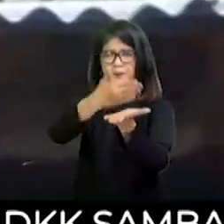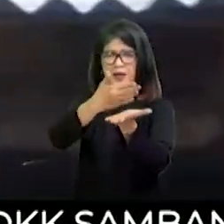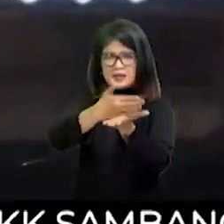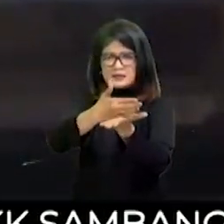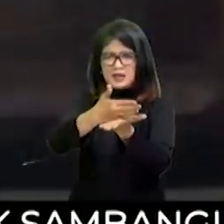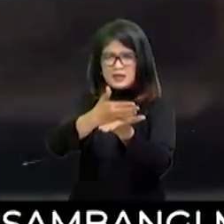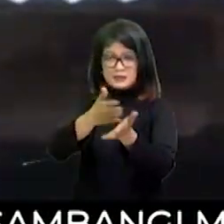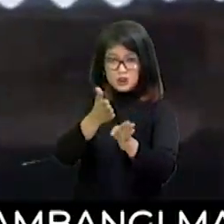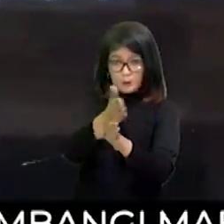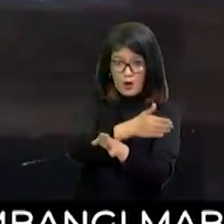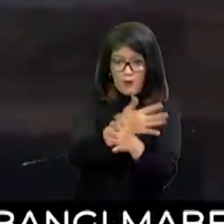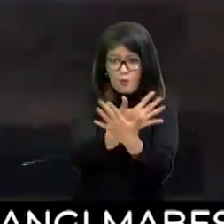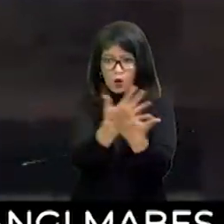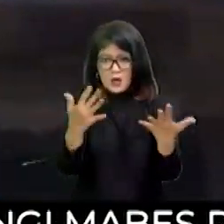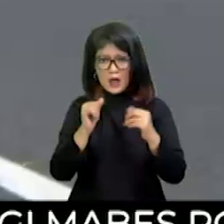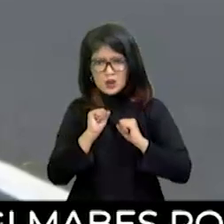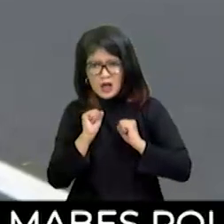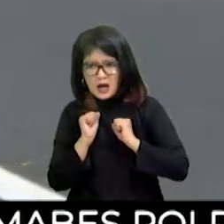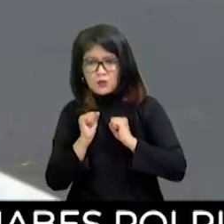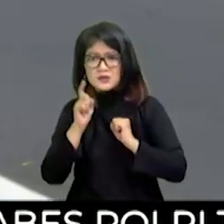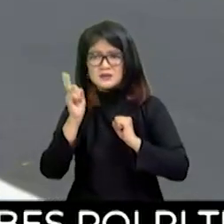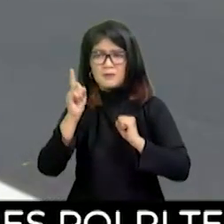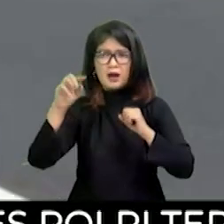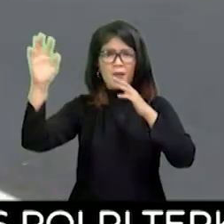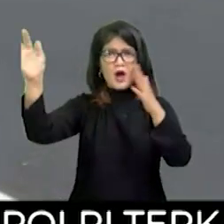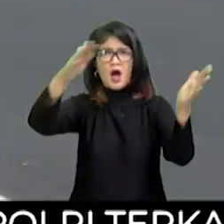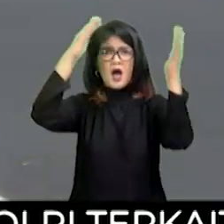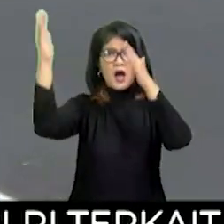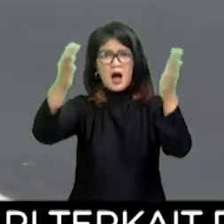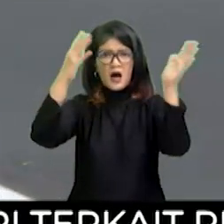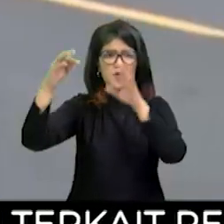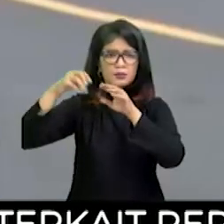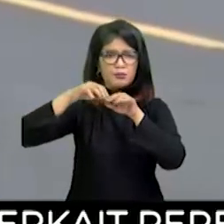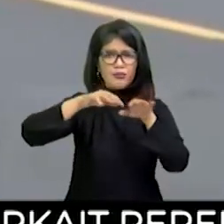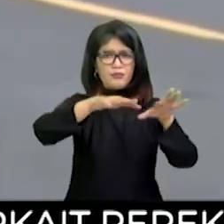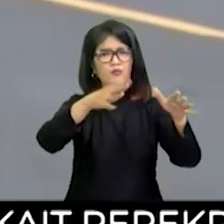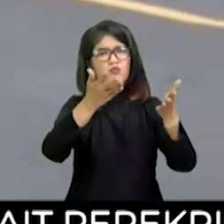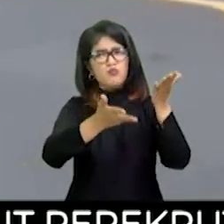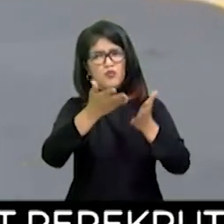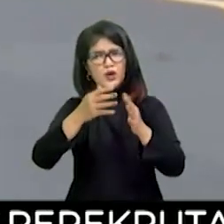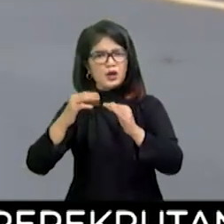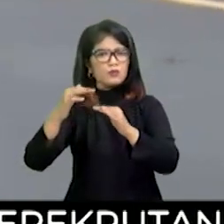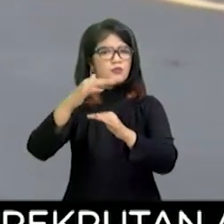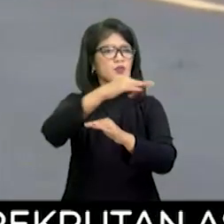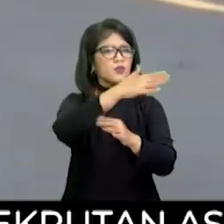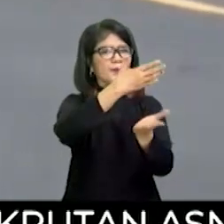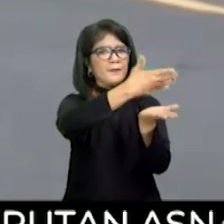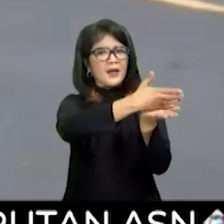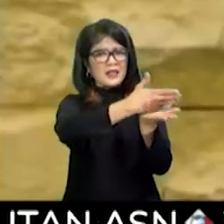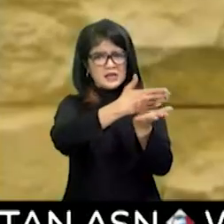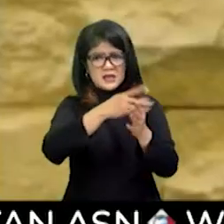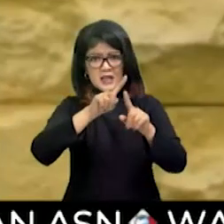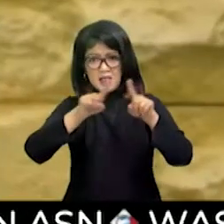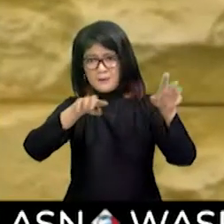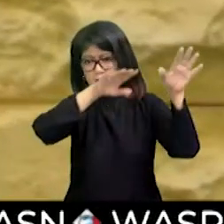panik akibat abu erupsi Gunung Semeru yang berterbangan dan diprediksi akan menuju ke kawasan perbatasan. Namun seiring dengan hujan deras yang turun serta